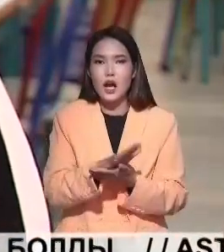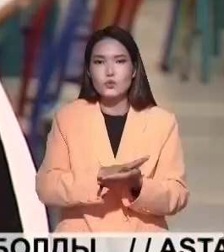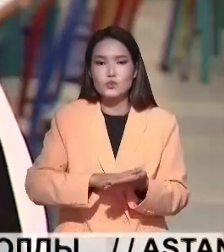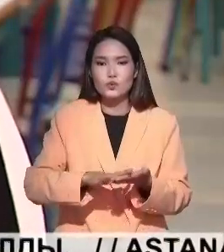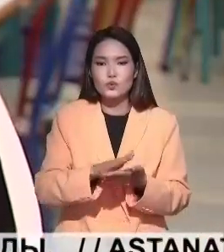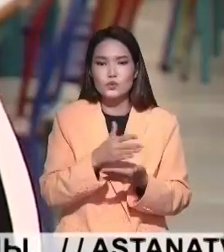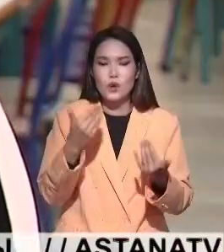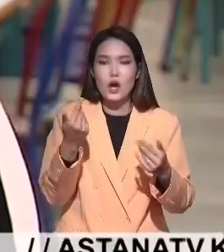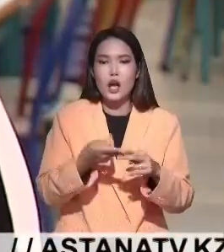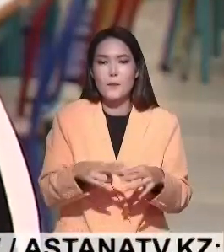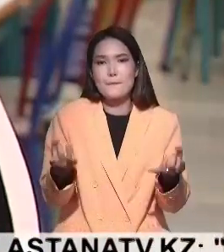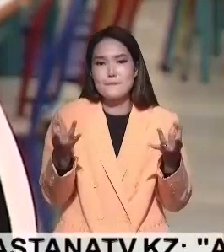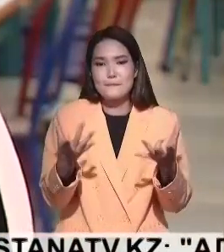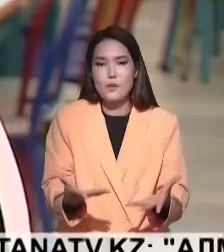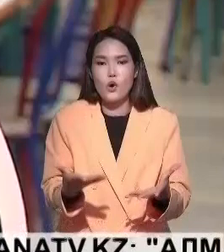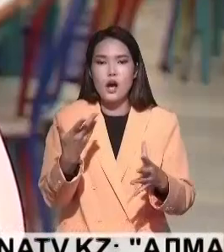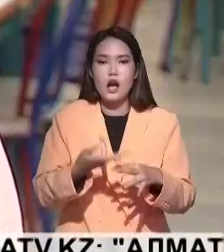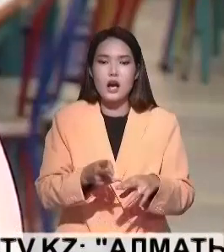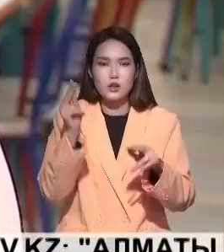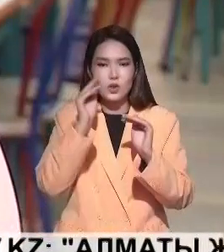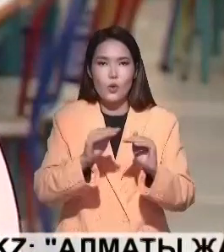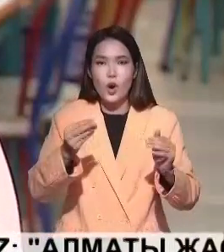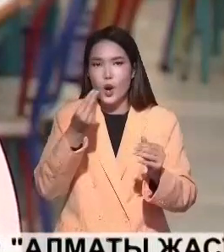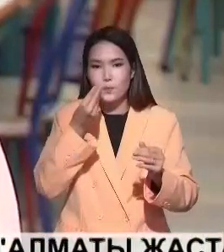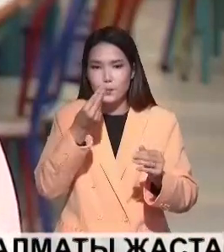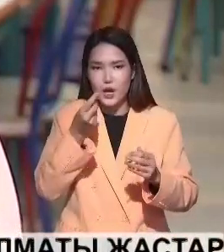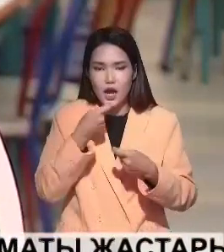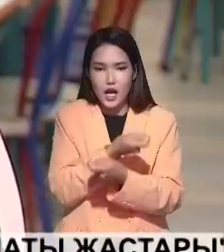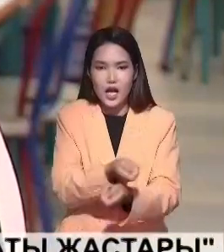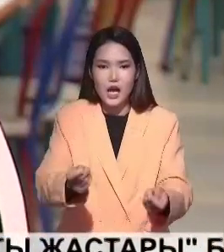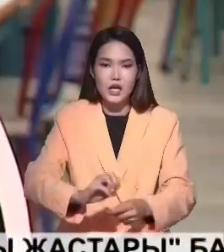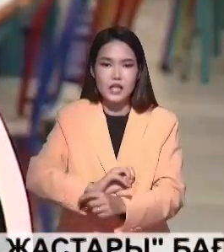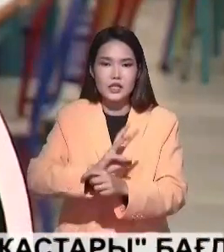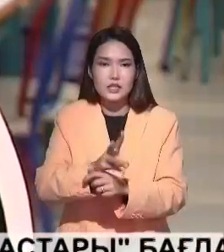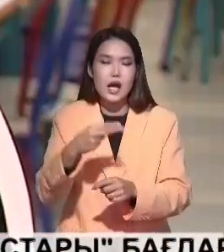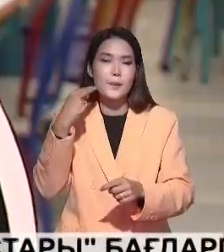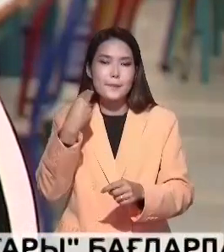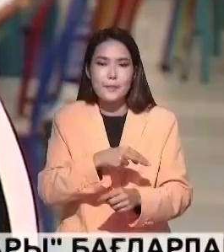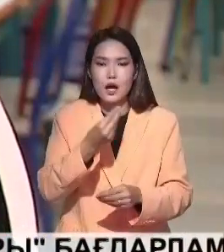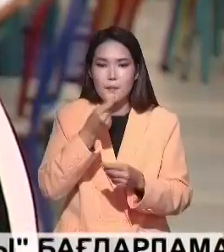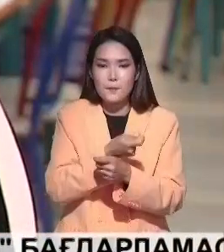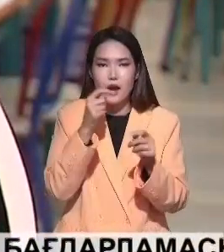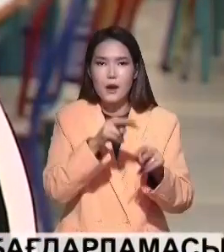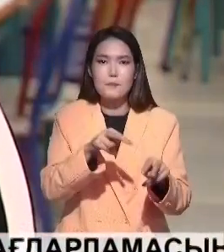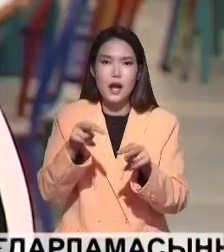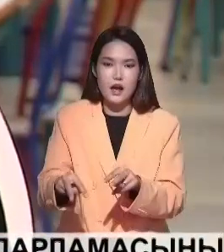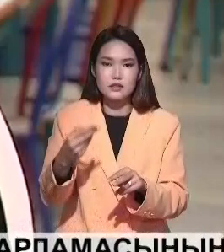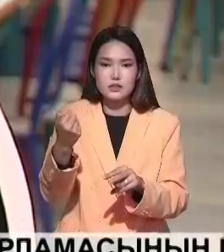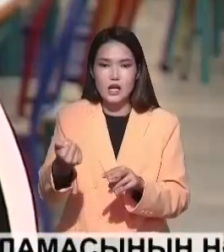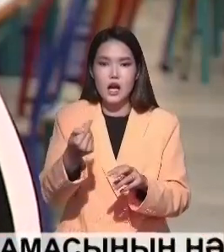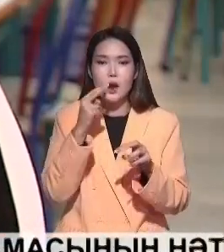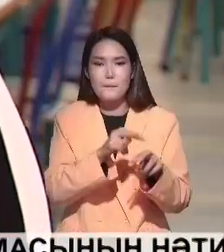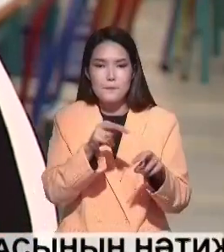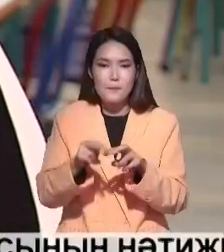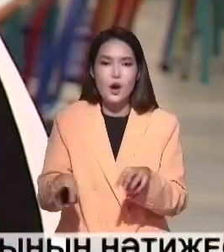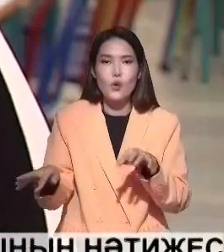Бұл жерде тек қана осы оқушылардың ыстық тамақпен тамақтандыру сапасын бақылайды. Бақылау жүргіземіз.